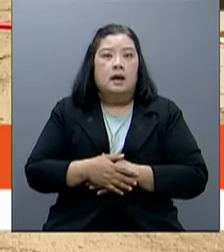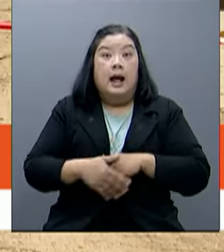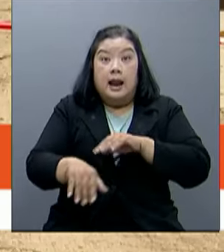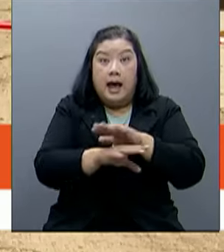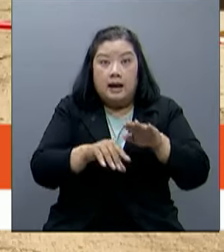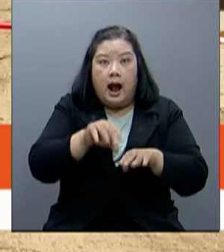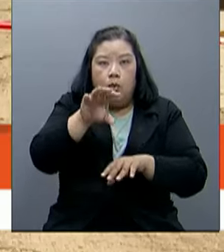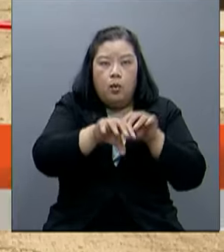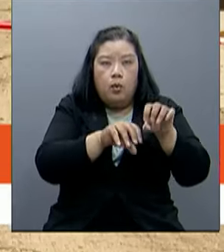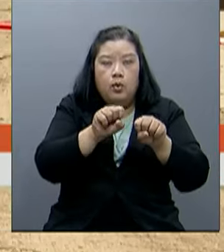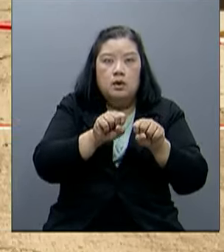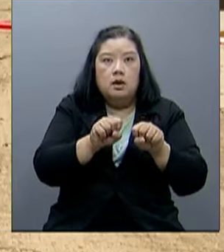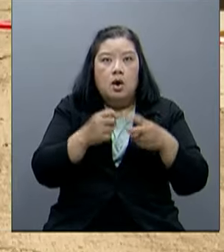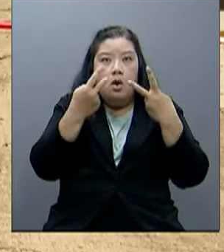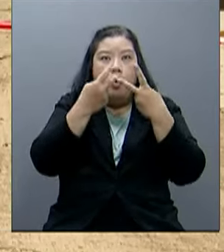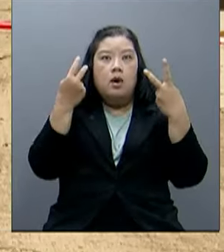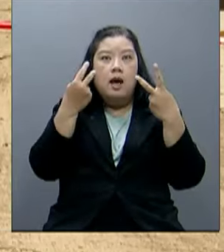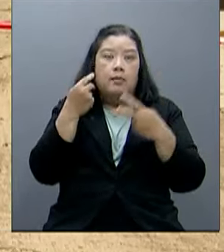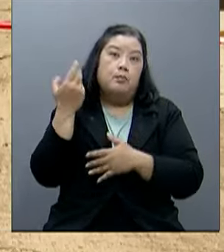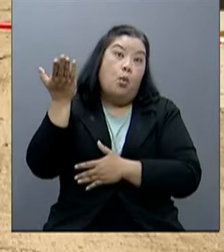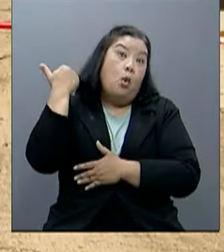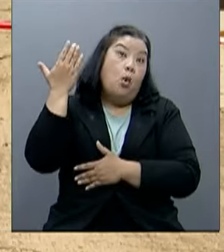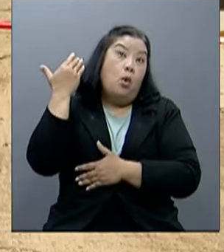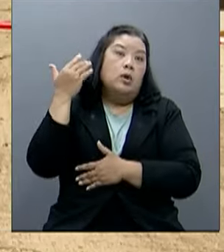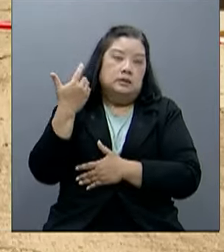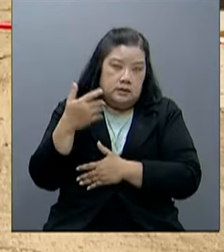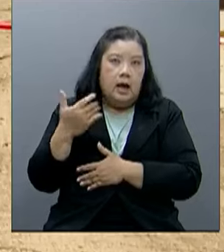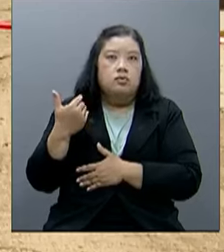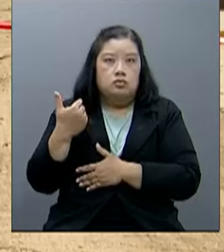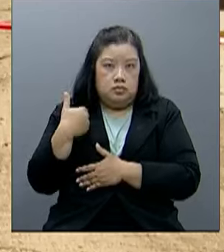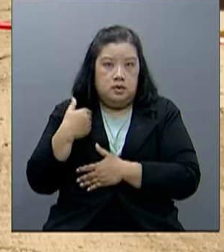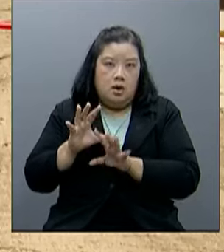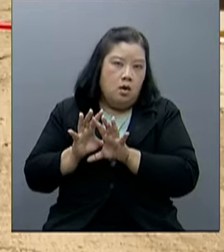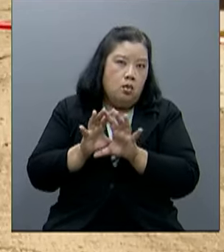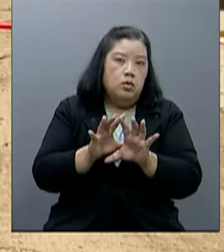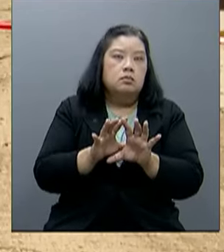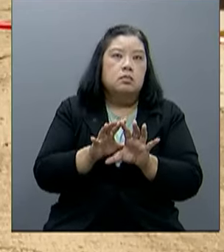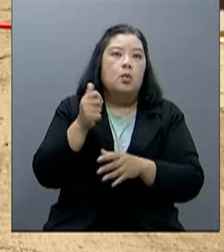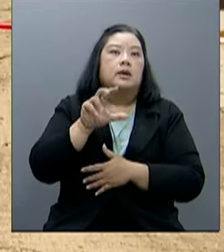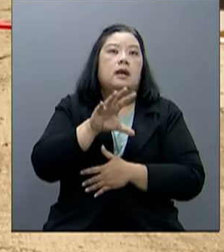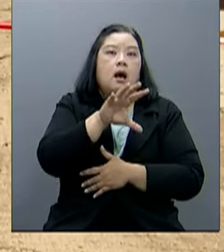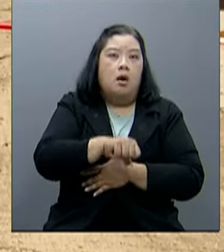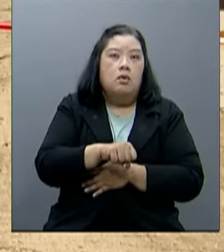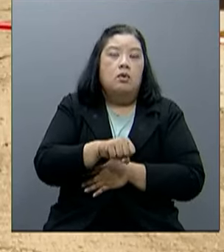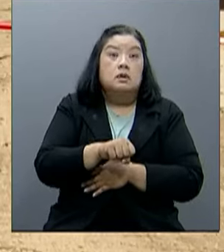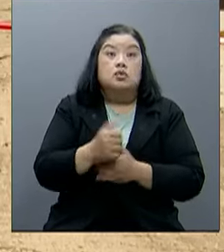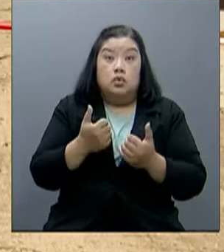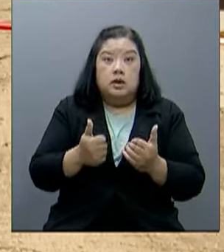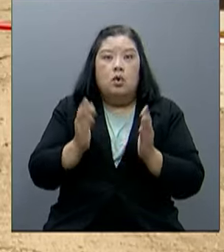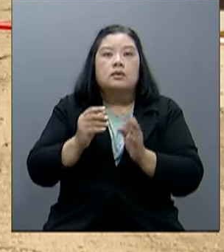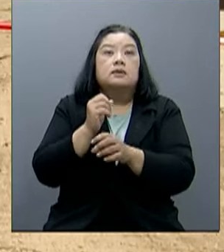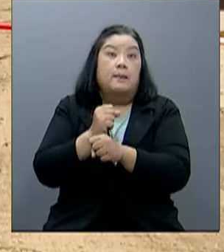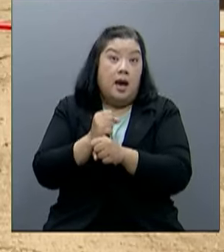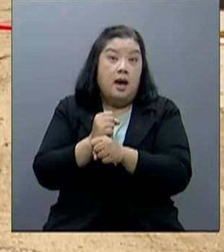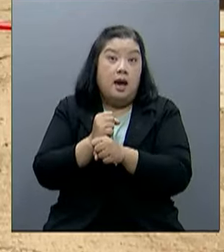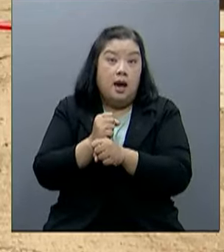เติมนะคะหลังจากผู้ก่อเหตุนั้นได้บุกโจมตีเมื่อ3วันก่อนนะคะขณะเดียวกันค่ะในส่วนของเจ้าหน้าที่เขตรักษาพันธุ์สัตว์ป่าฮาลาบาล